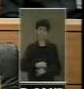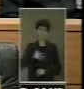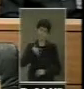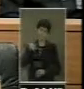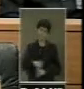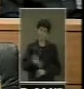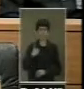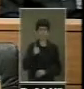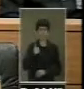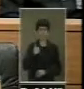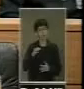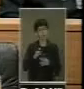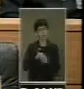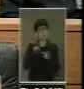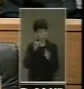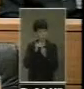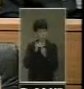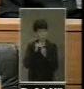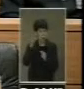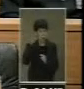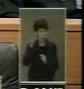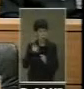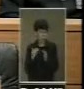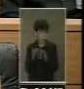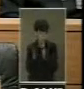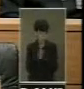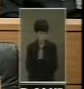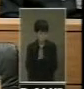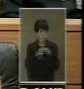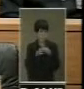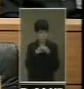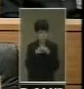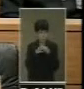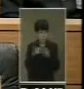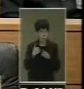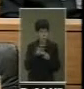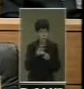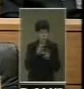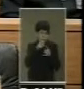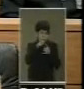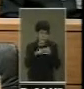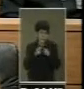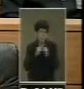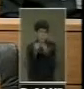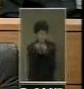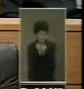ครับที่อดีตที่ผมเคยอยู่พรรคนี้มีลักษณะมีความ